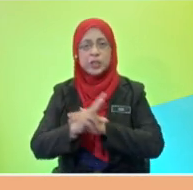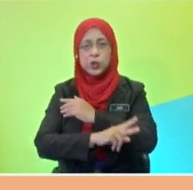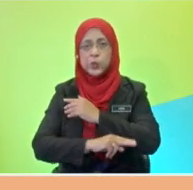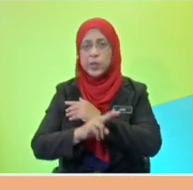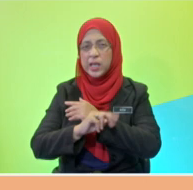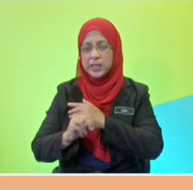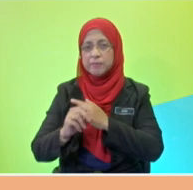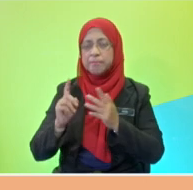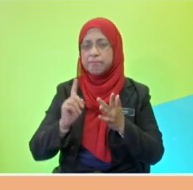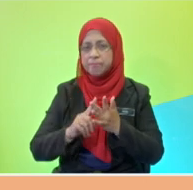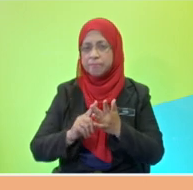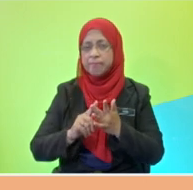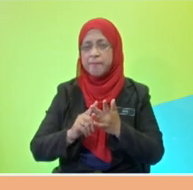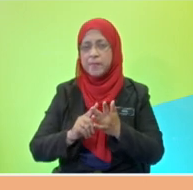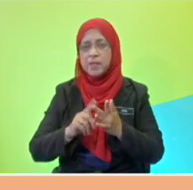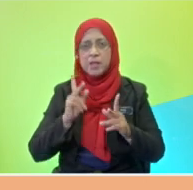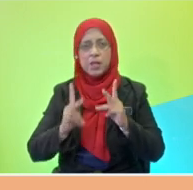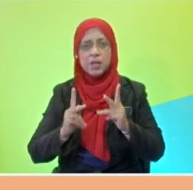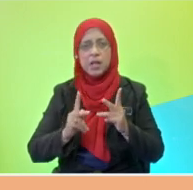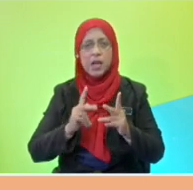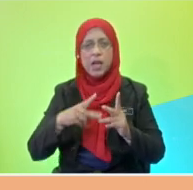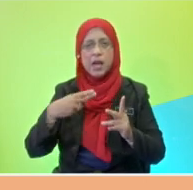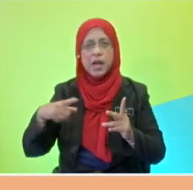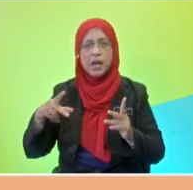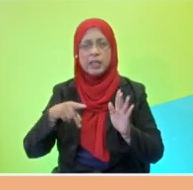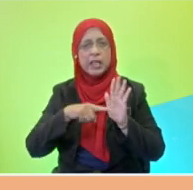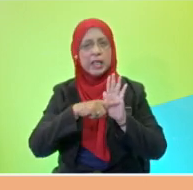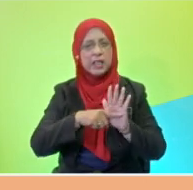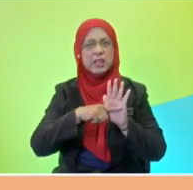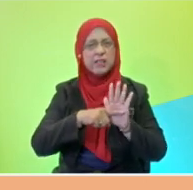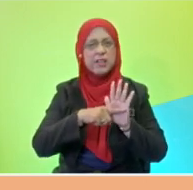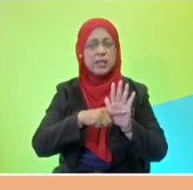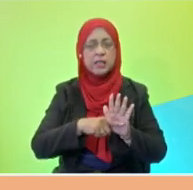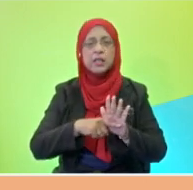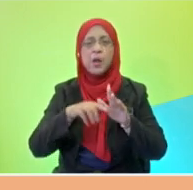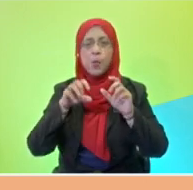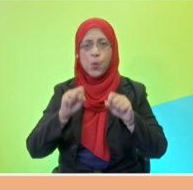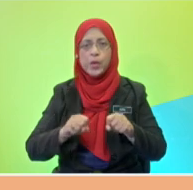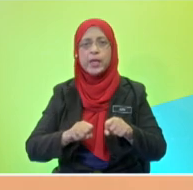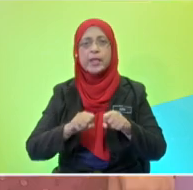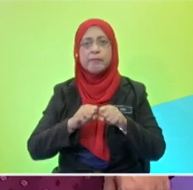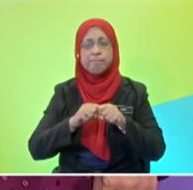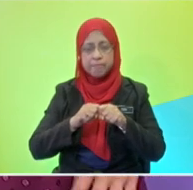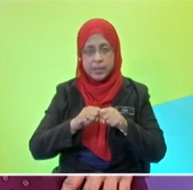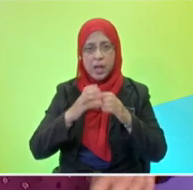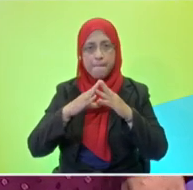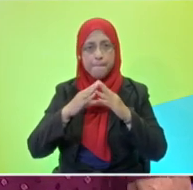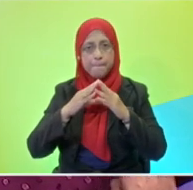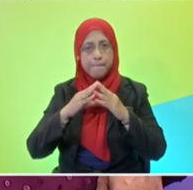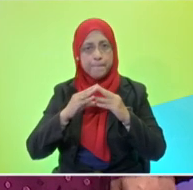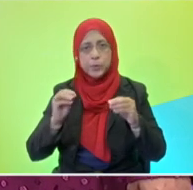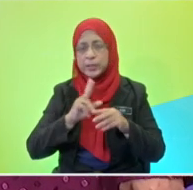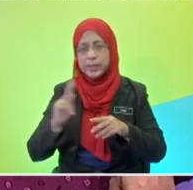gejala negatif dapat dibantas seperti budaya melepa mencuri ke kan semua itu